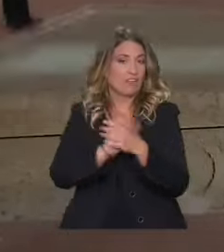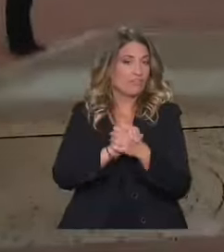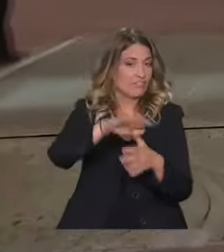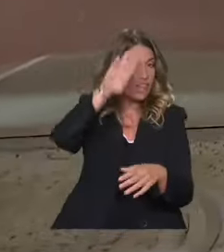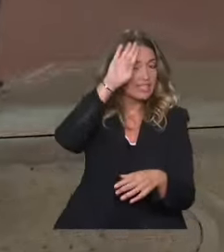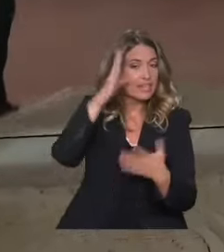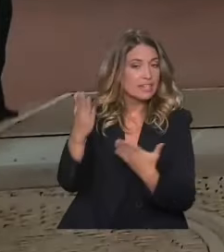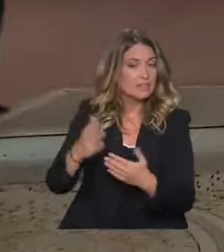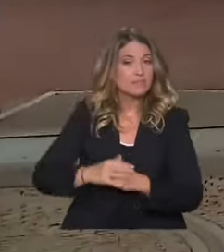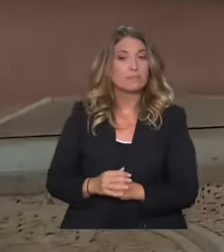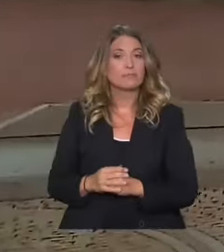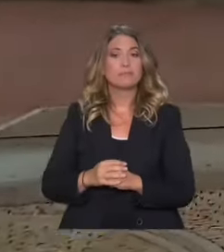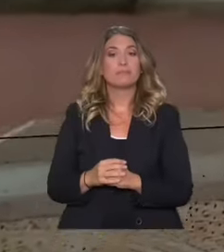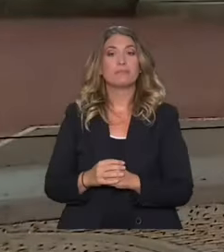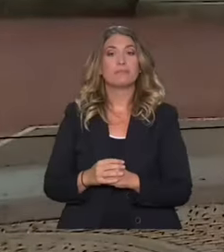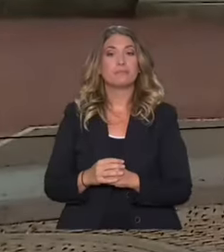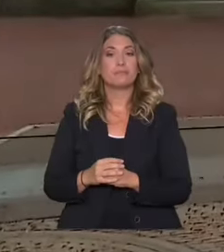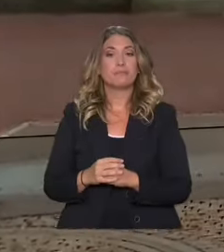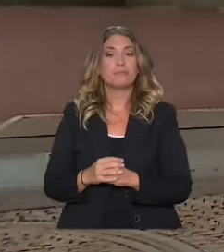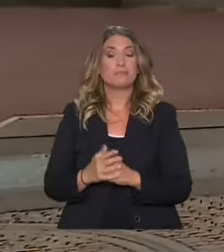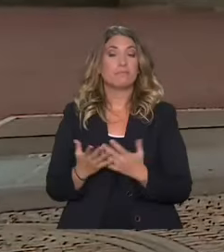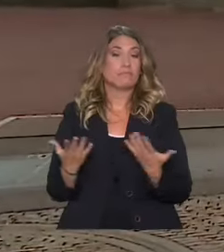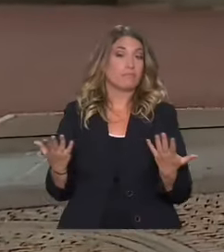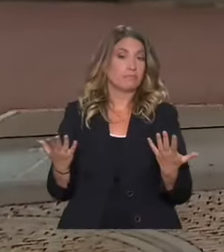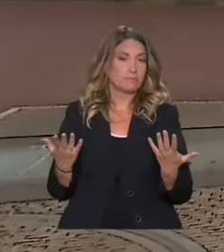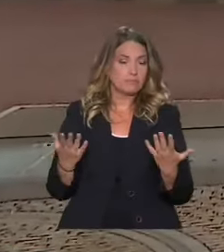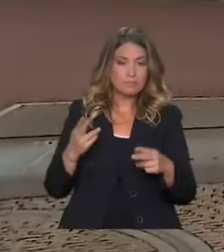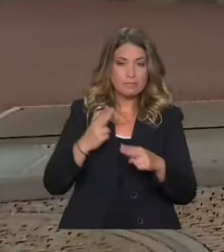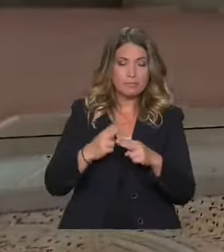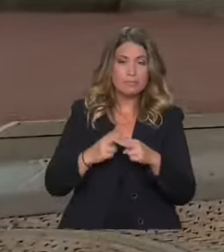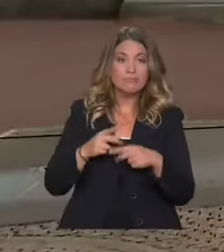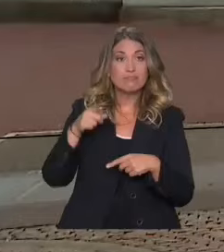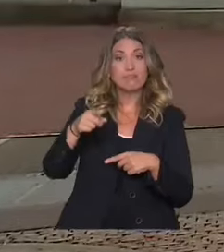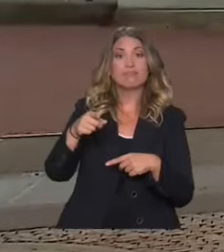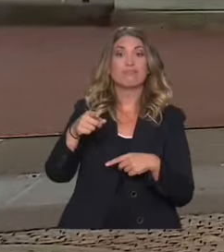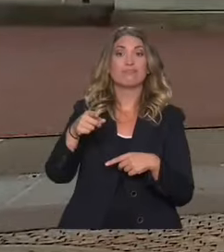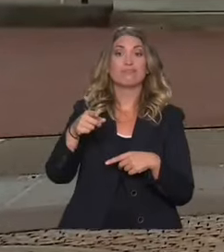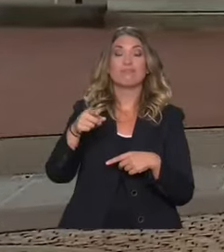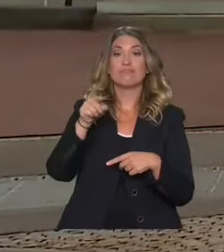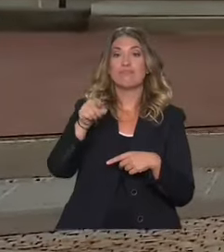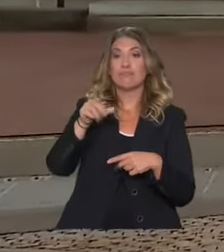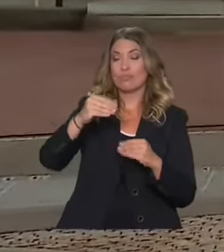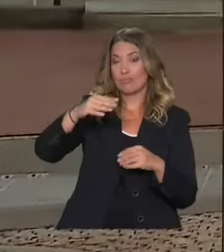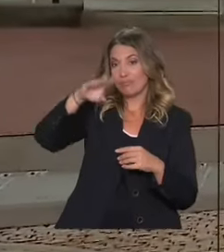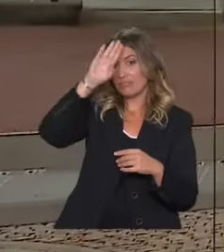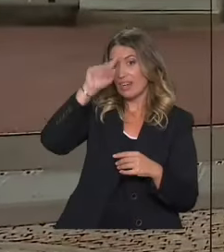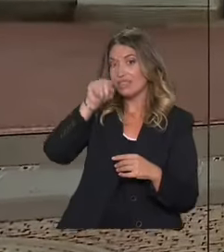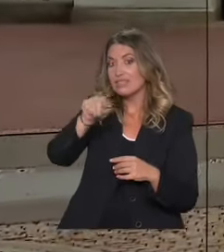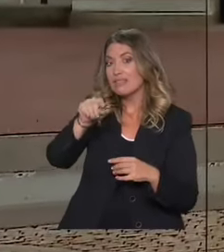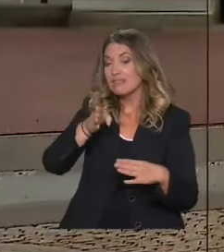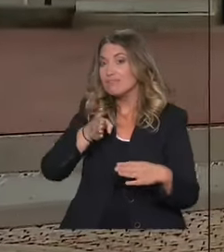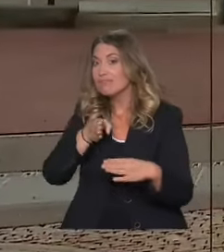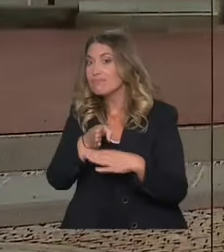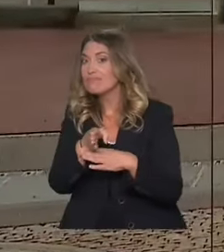Ελλάδα, στέλεχος της ευρύτερης πολιτικής σκηνής, αν μπορούμε να εντάξουμε το βασιλιά, που πρέπει να το κάνουμε, στην πολιτική σκηνή του Ηνωμένου